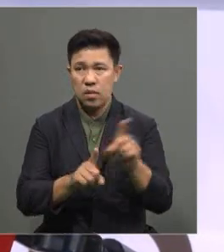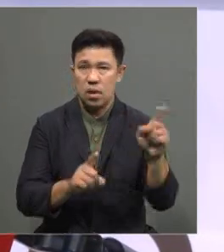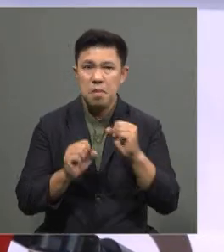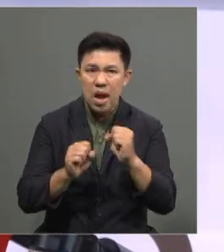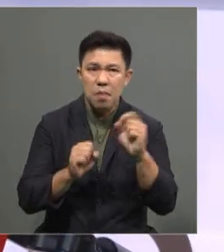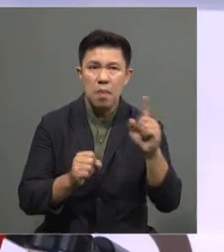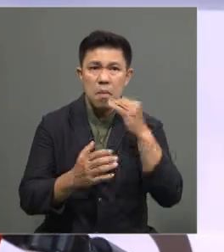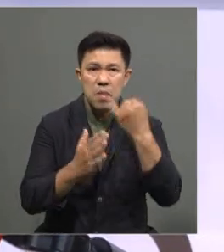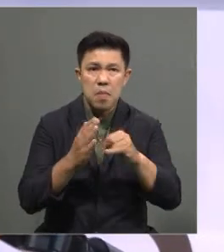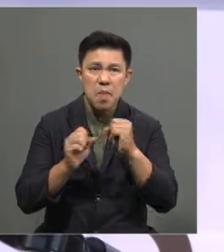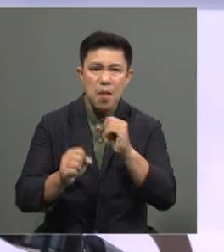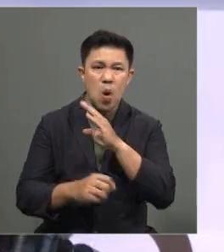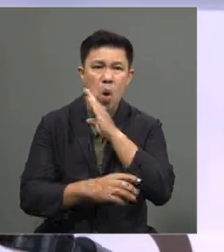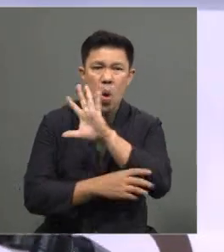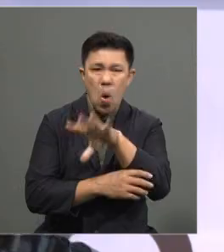ง